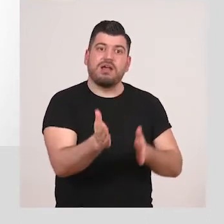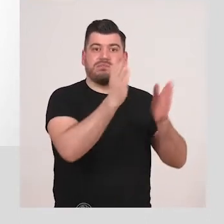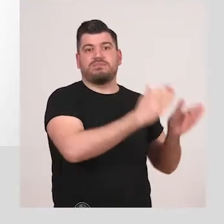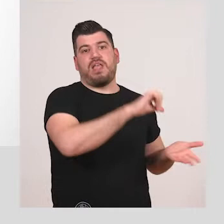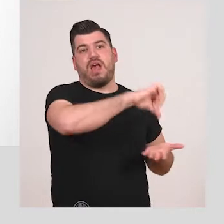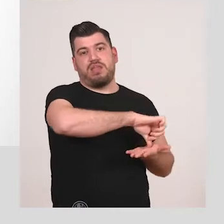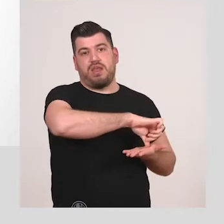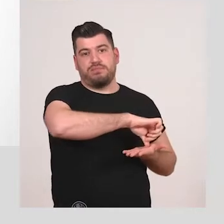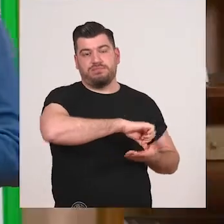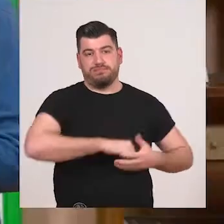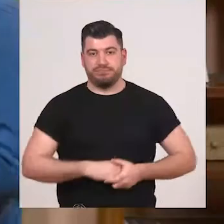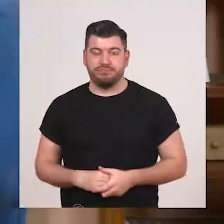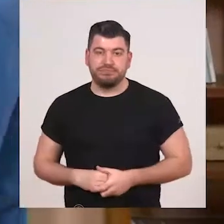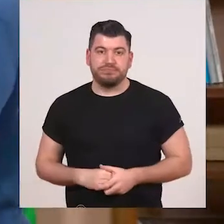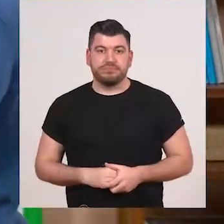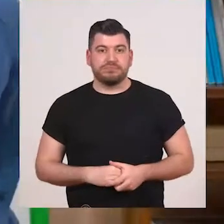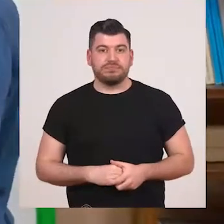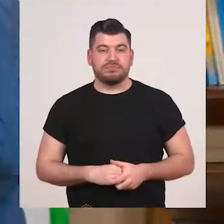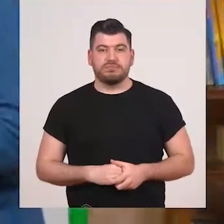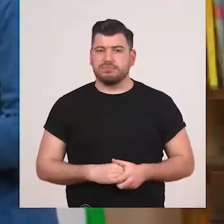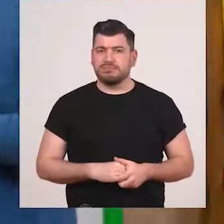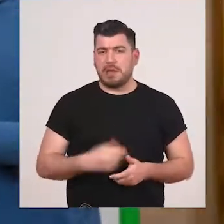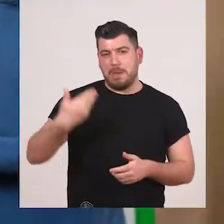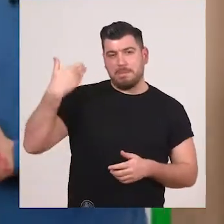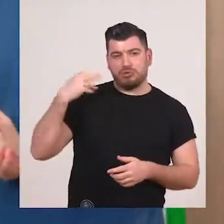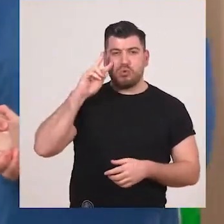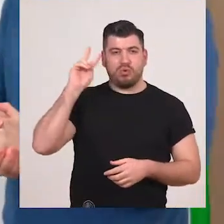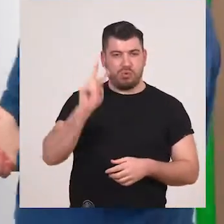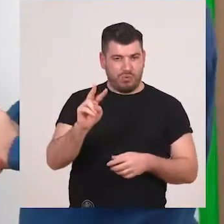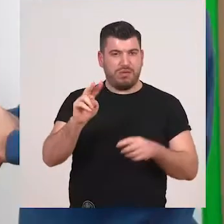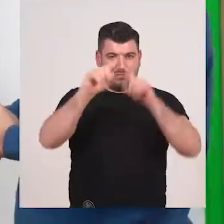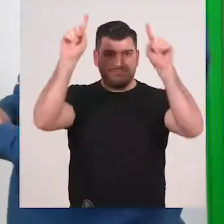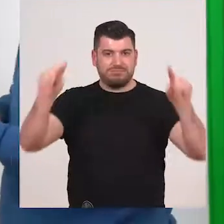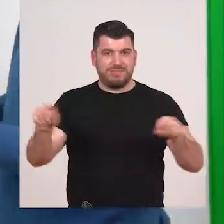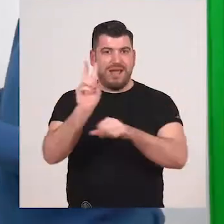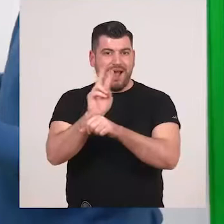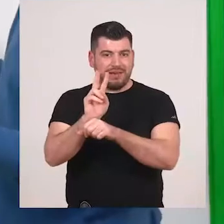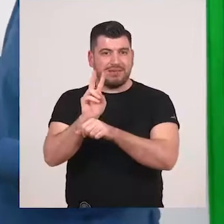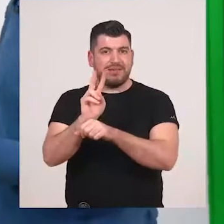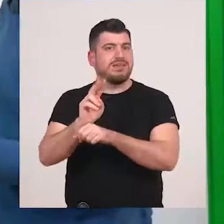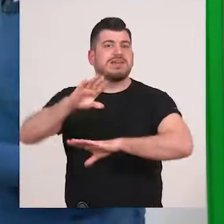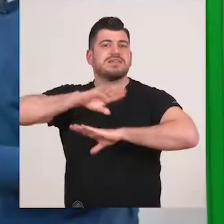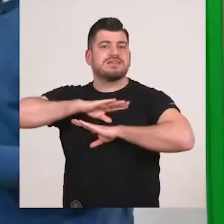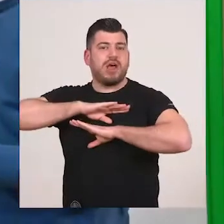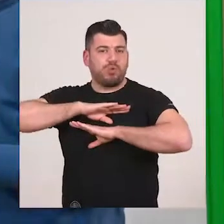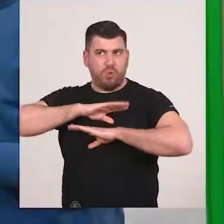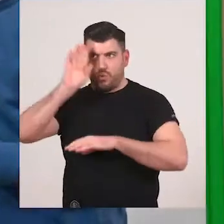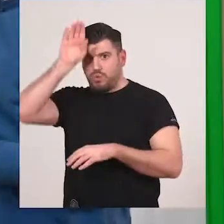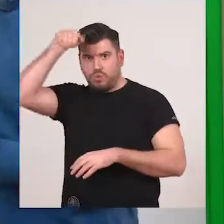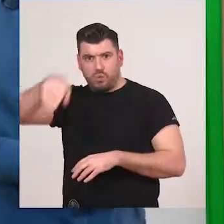Αθήνα. Όπως βλέπουμε και στο χάρτη, ο στρατός του Ξέρξη και ξεκίνησε από τη Μικρά